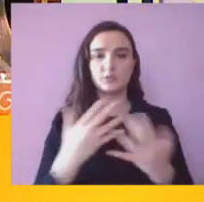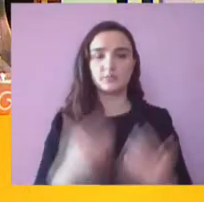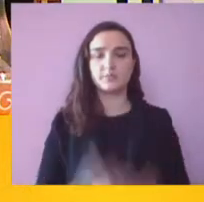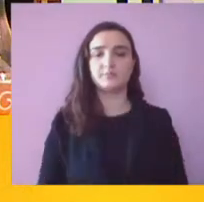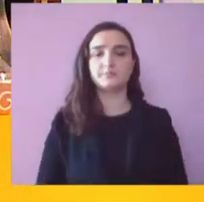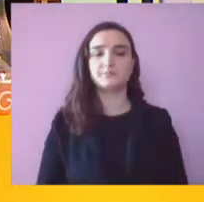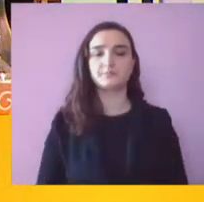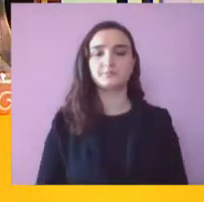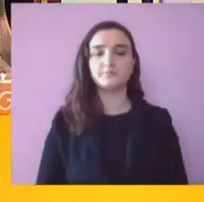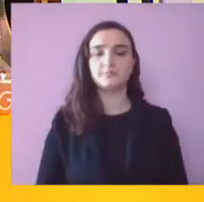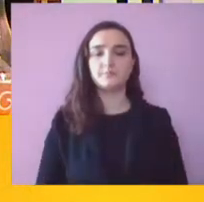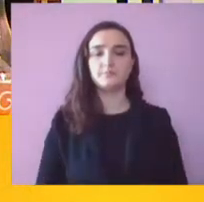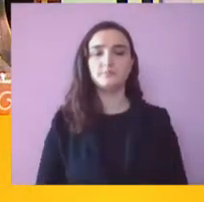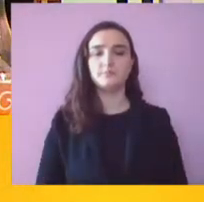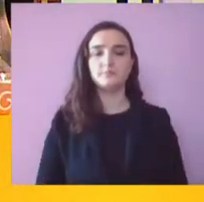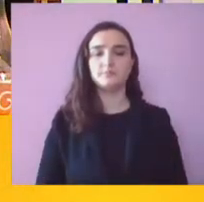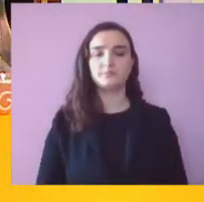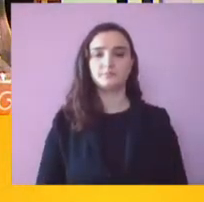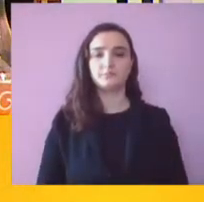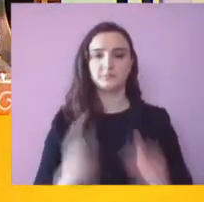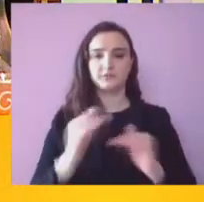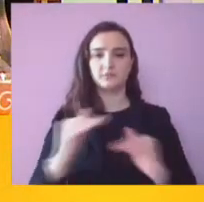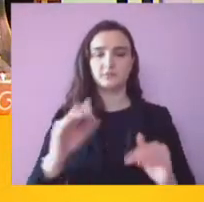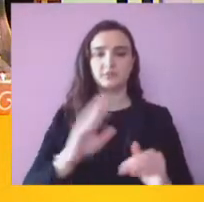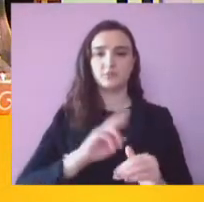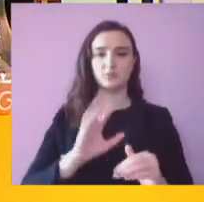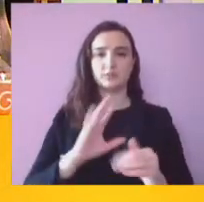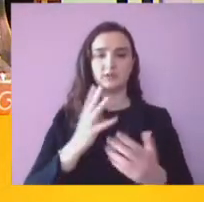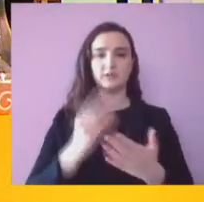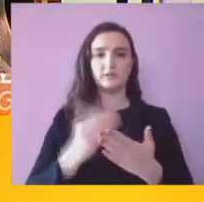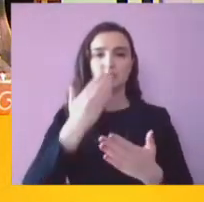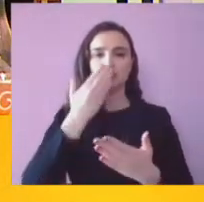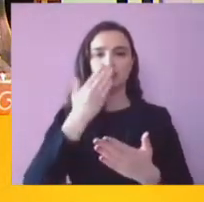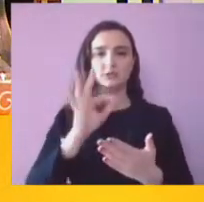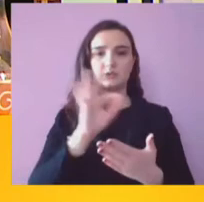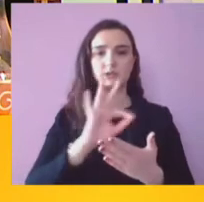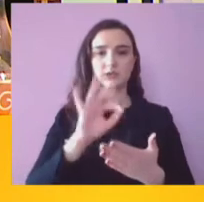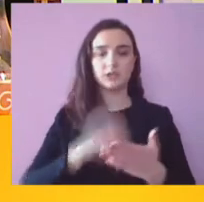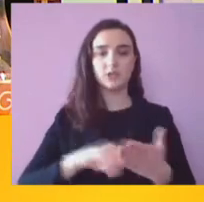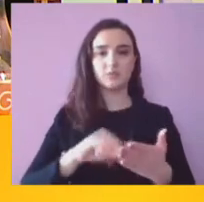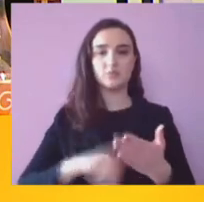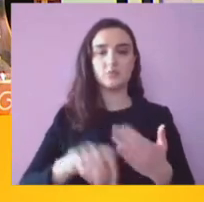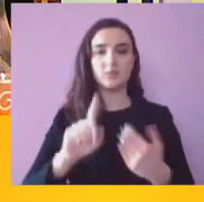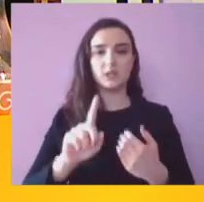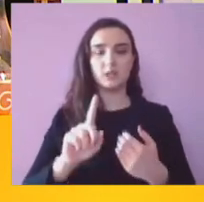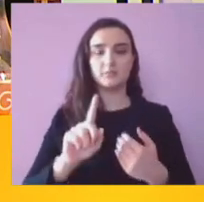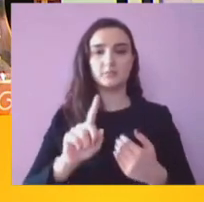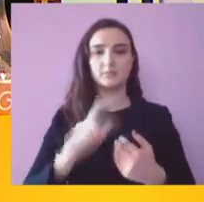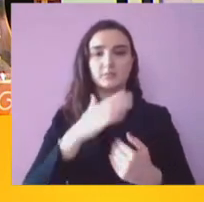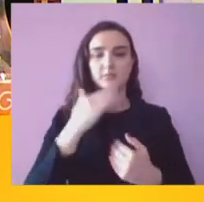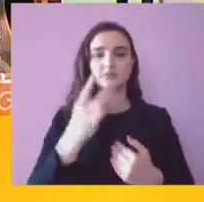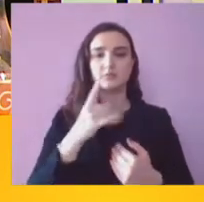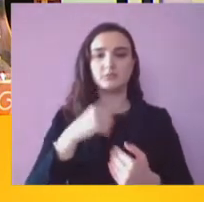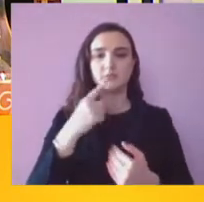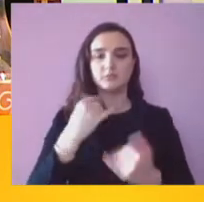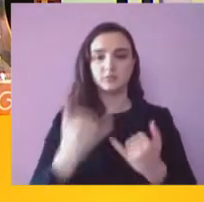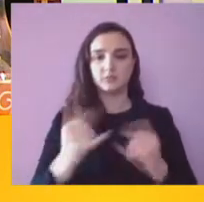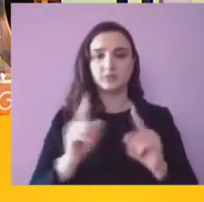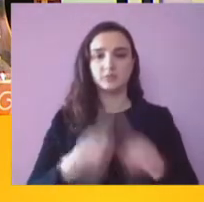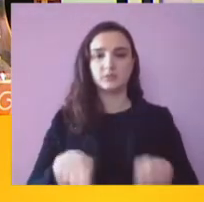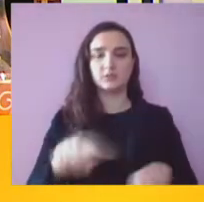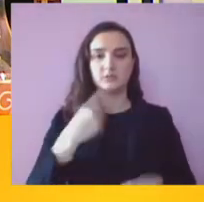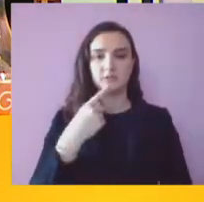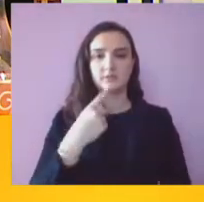არ უყვართ ხოლმე თავის სპეციფიკური სუნის გამო, მაგრამ არაერთხელ მითქვამს და ახლაც ვისარგებლებ და